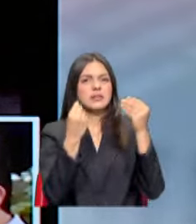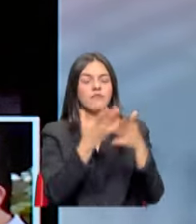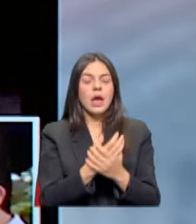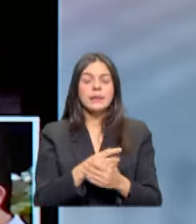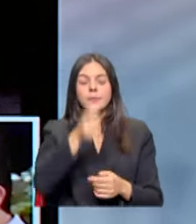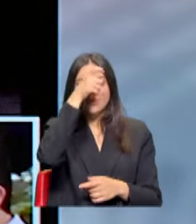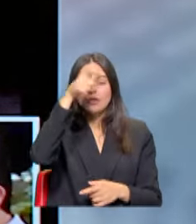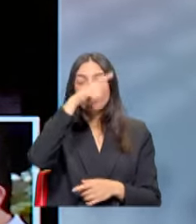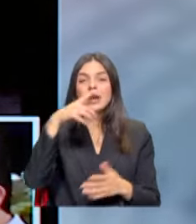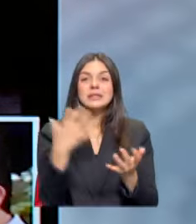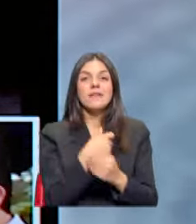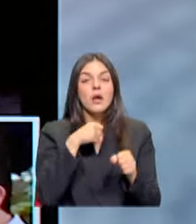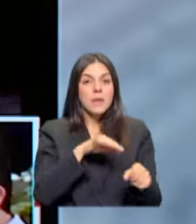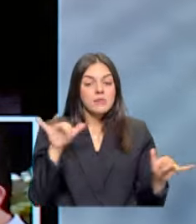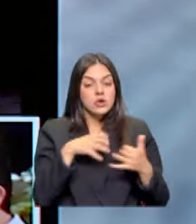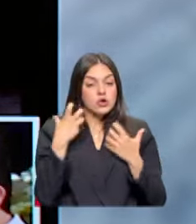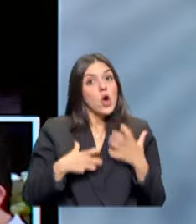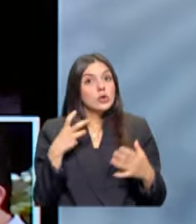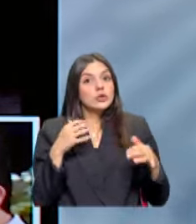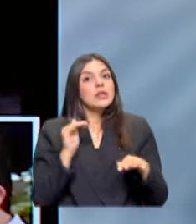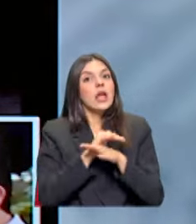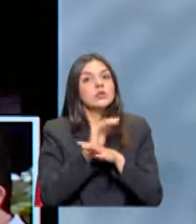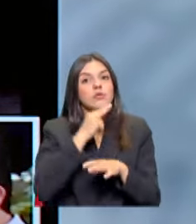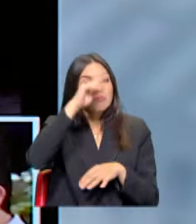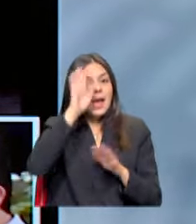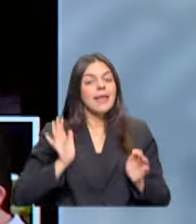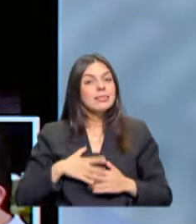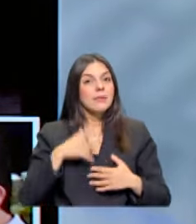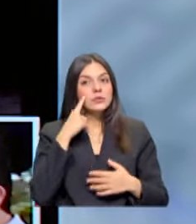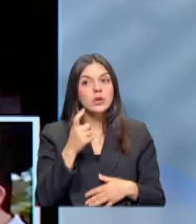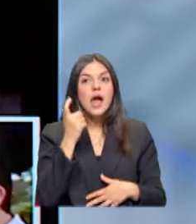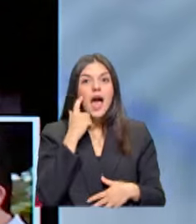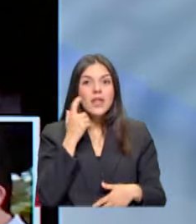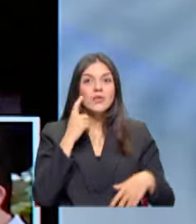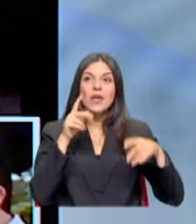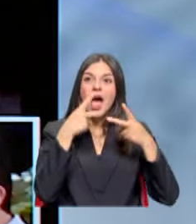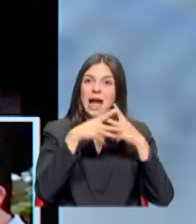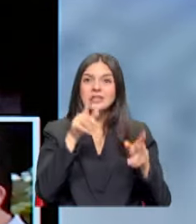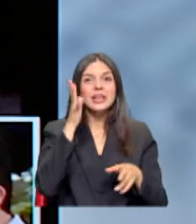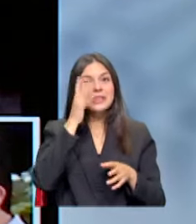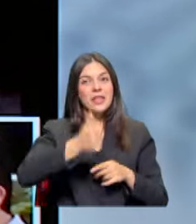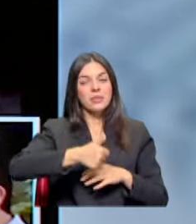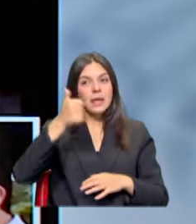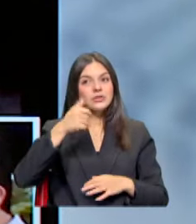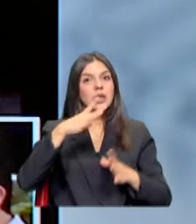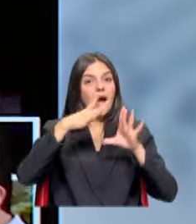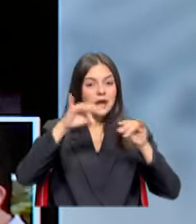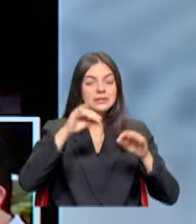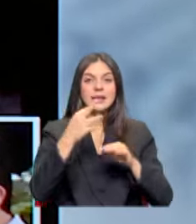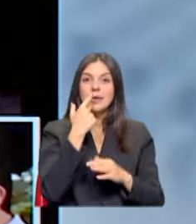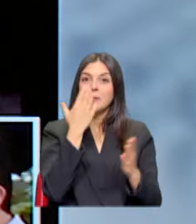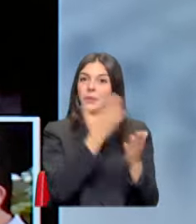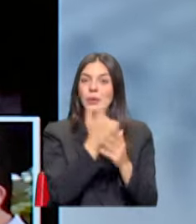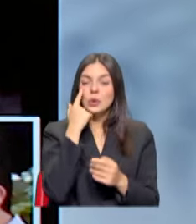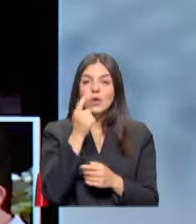Bayramı'nın coşkusunu yaşarken Cuma namazını kılanlar Atatürk'ün kurduğu Diyanet İşleri Başkanlığı'nın hazırladığı hutbede Atatürk'ün